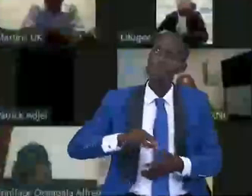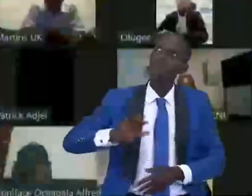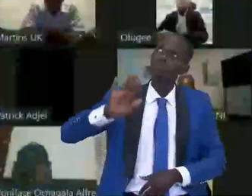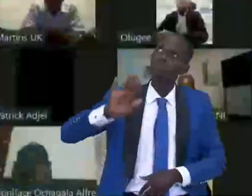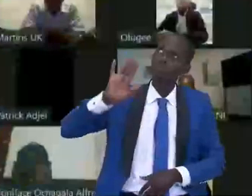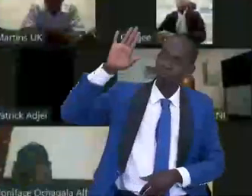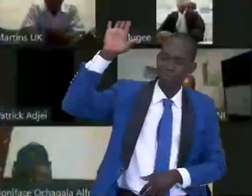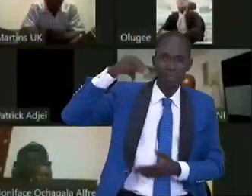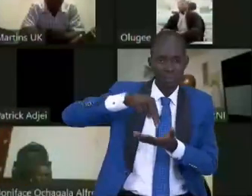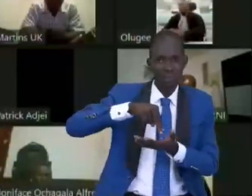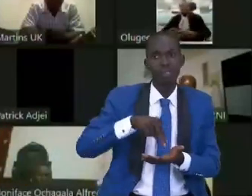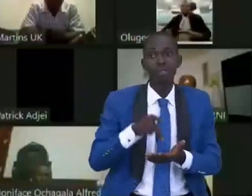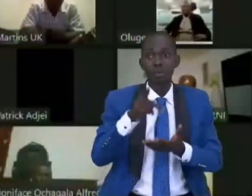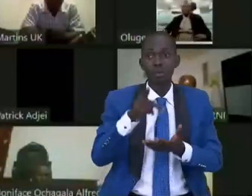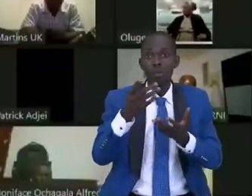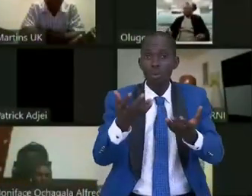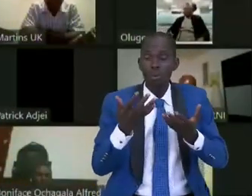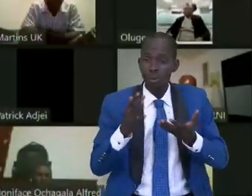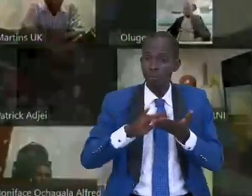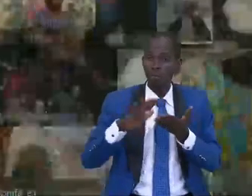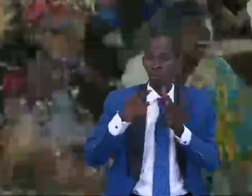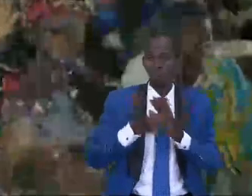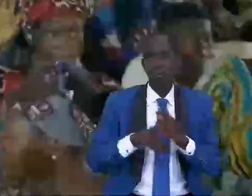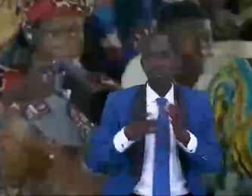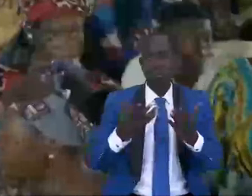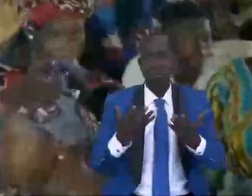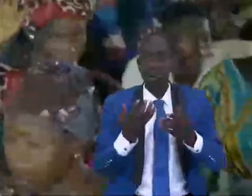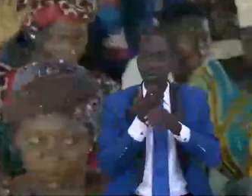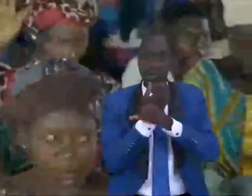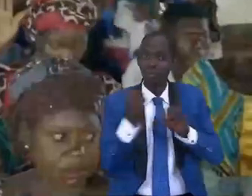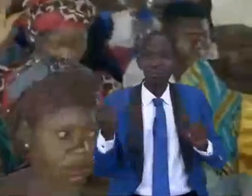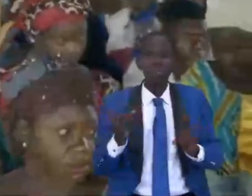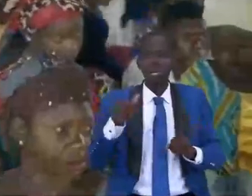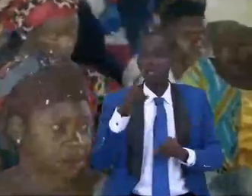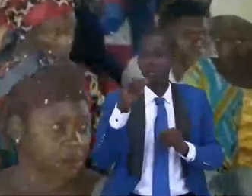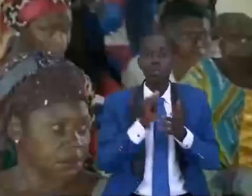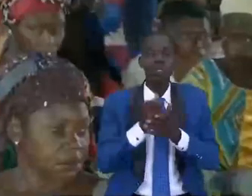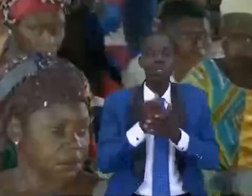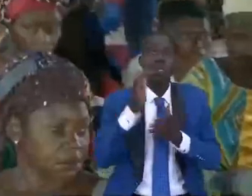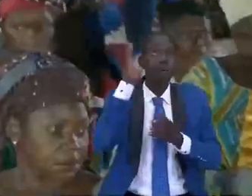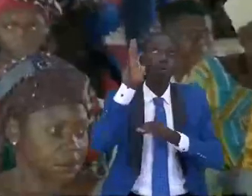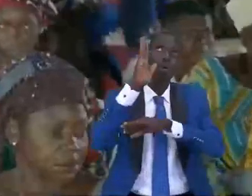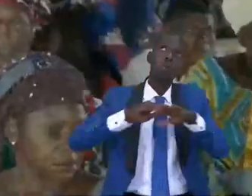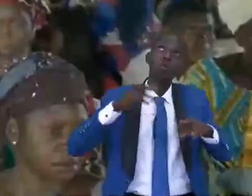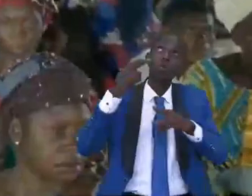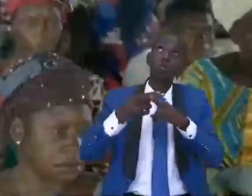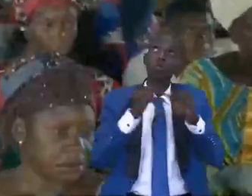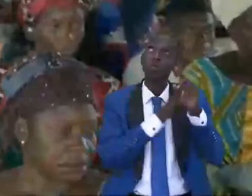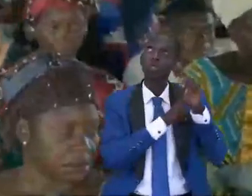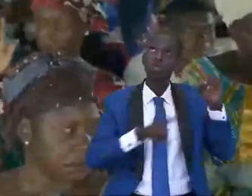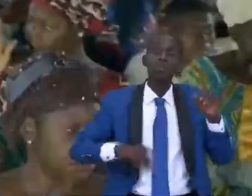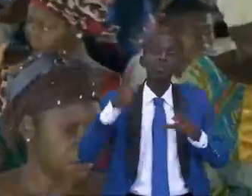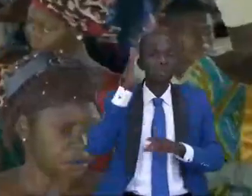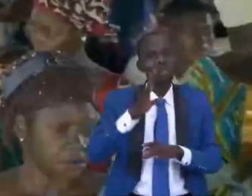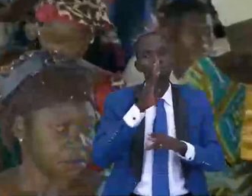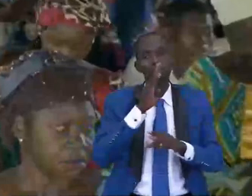le message. Lève-toi, tu veux le pardon, tu veux le salut. Quiconque invoquera le nom du Seigneur sera